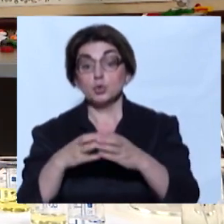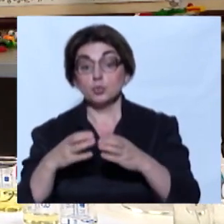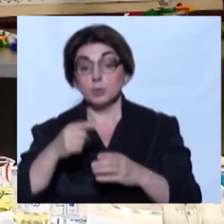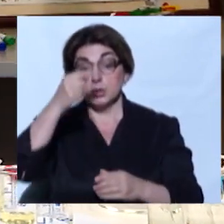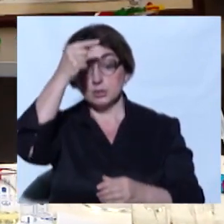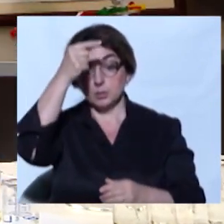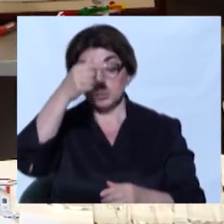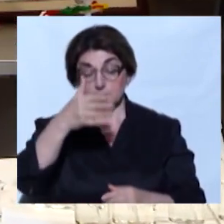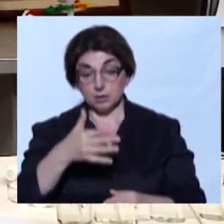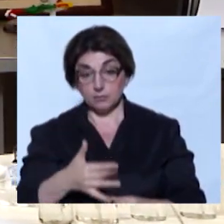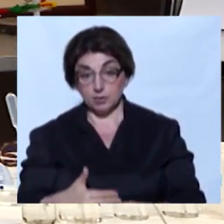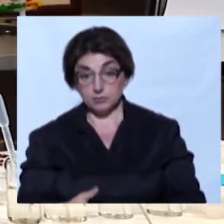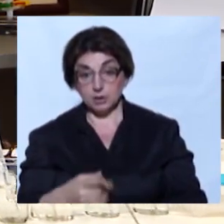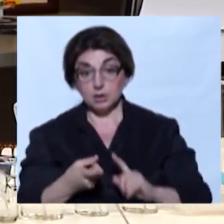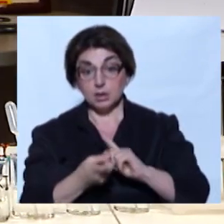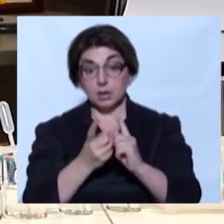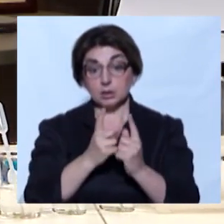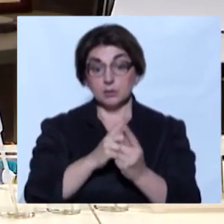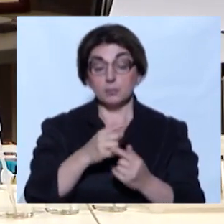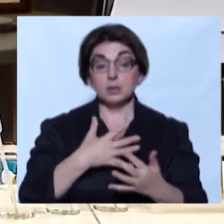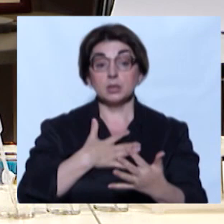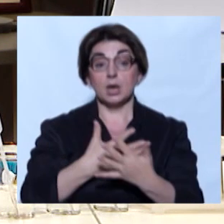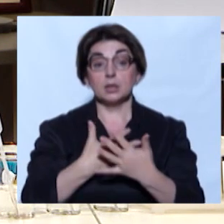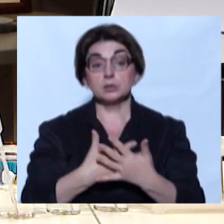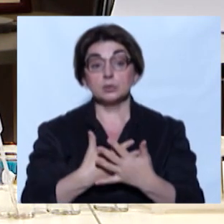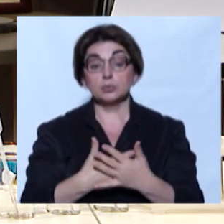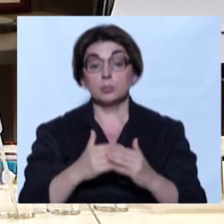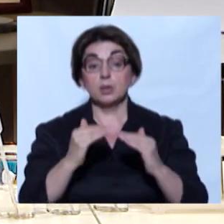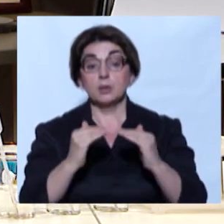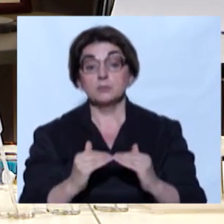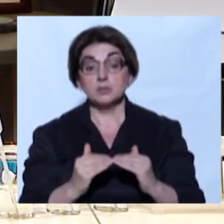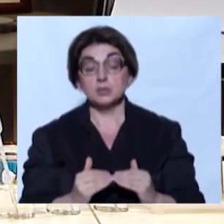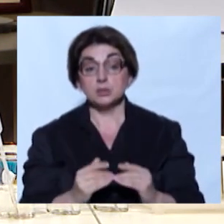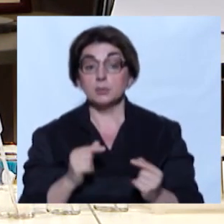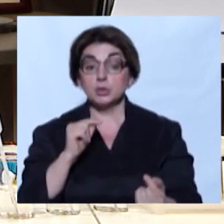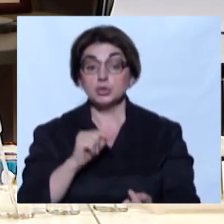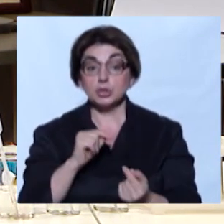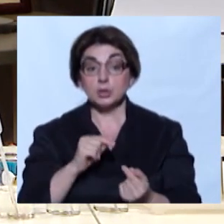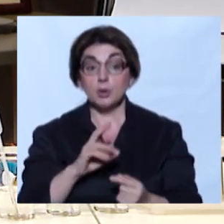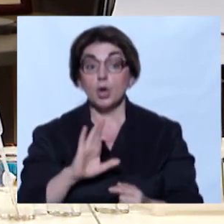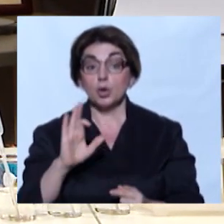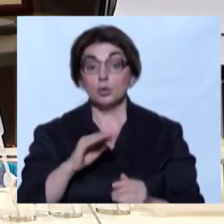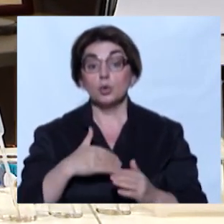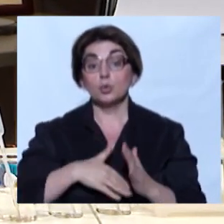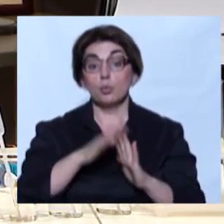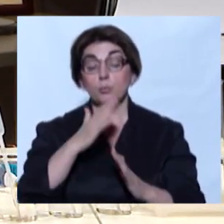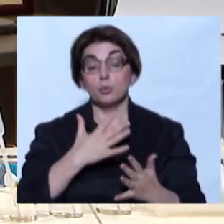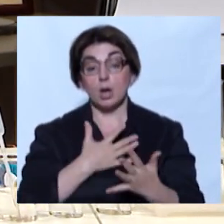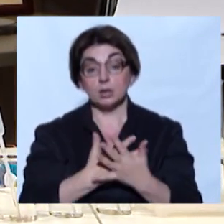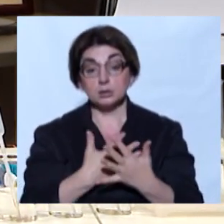ზევიდან ქვევით გადანაცვლებისას მათი აქტიურობა მცირდება. შესაბამისად, რადგან ქლორი უფრო